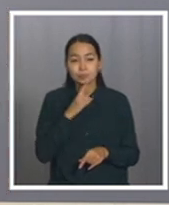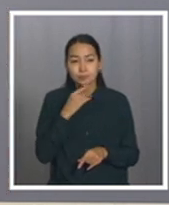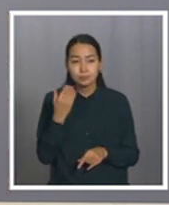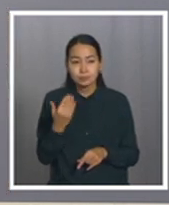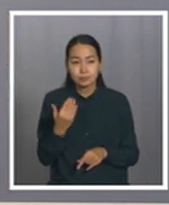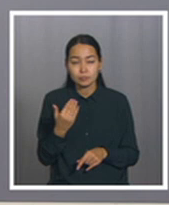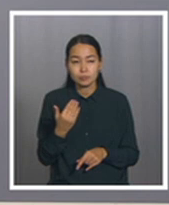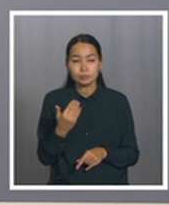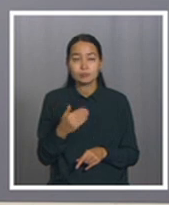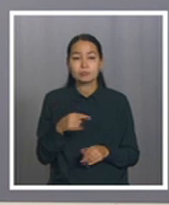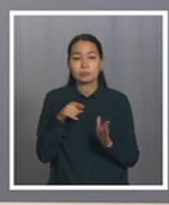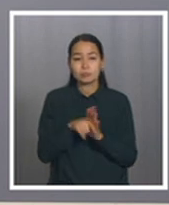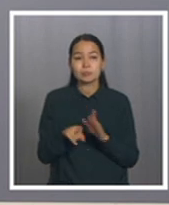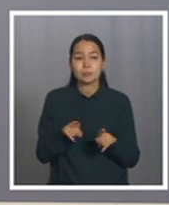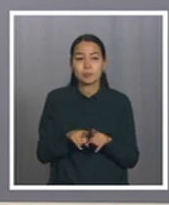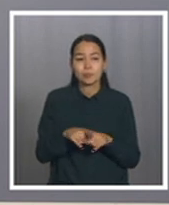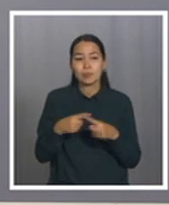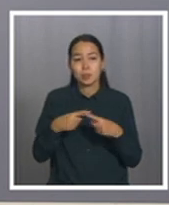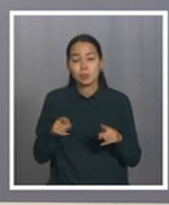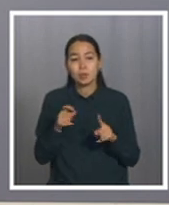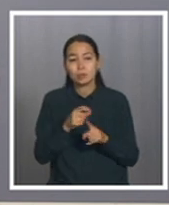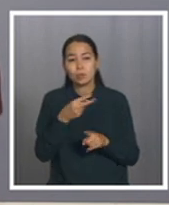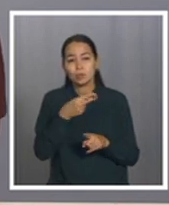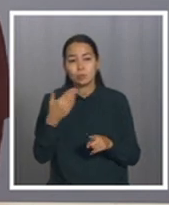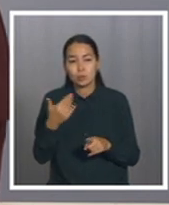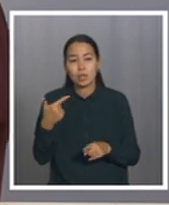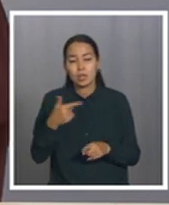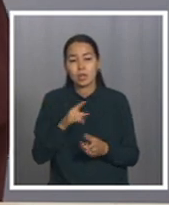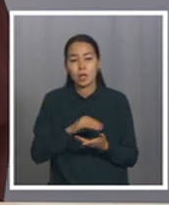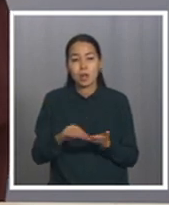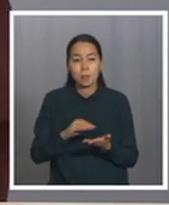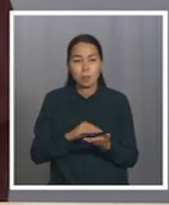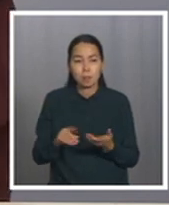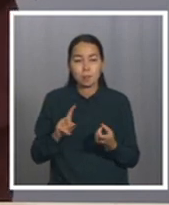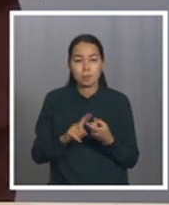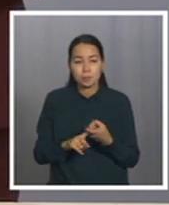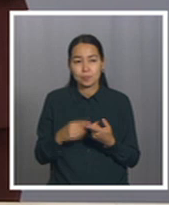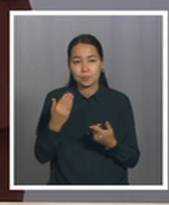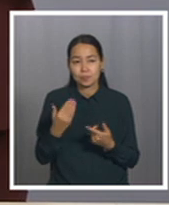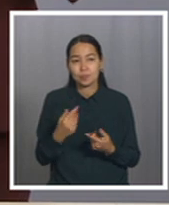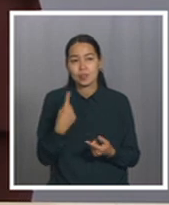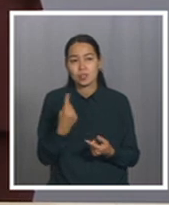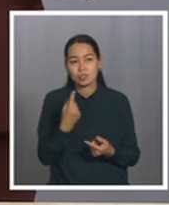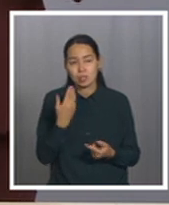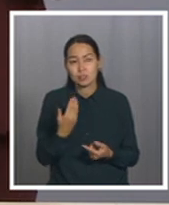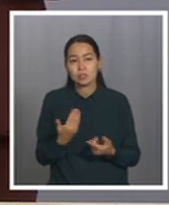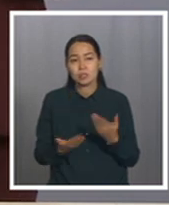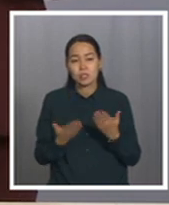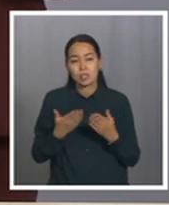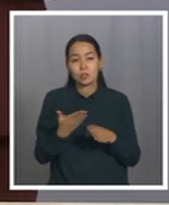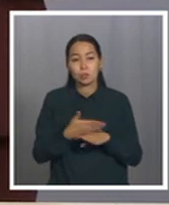қызметі дәл солай. Басқа сөйлем мүшелерімен грамматикалық байланысқа түспейді, жалғыз, яғни бөлек